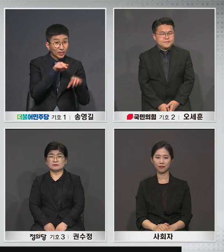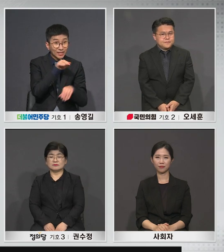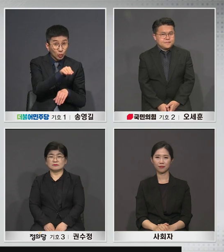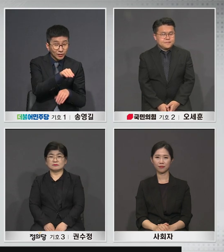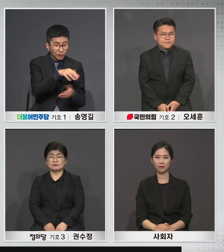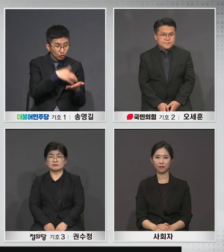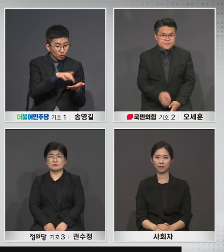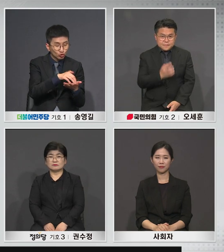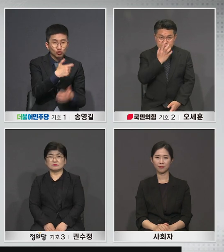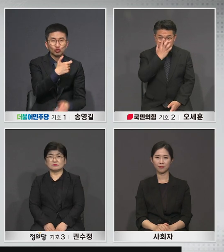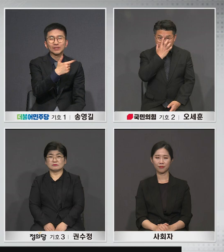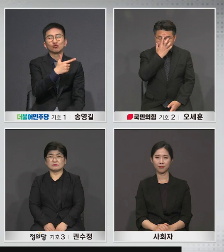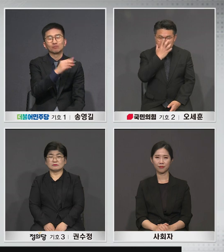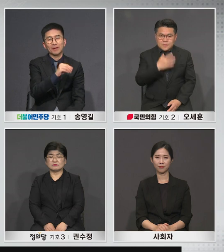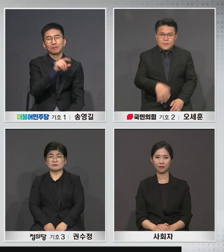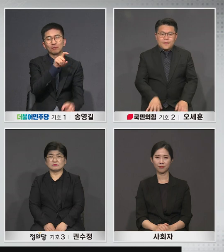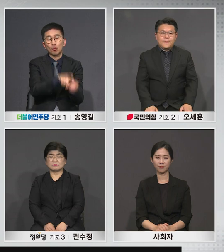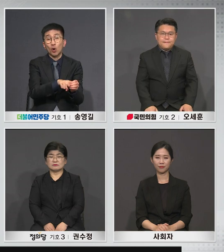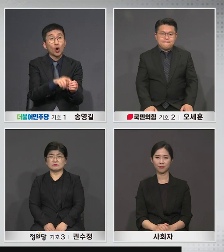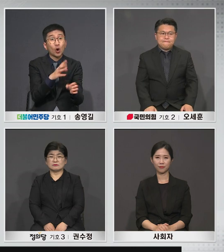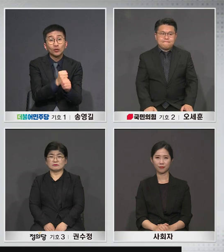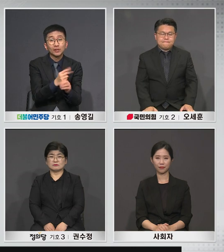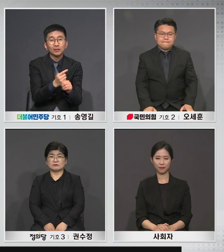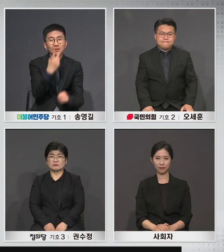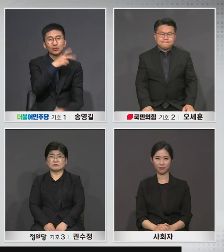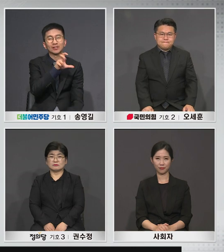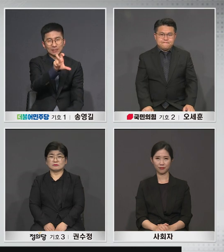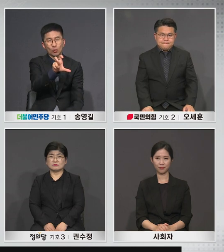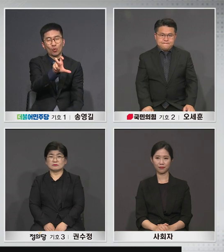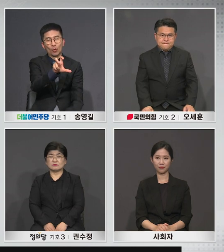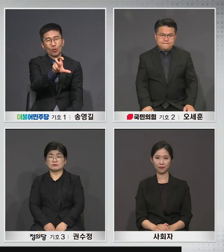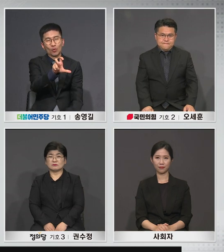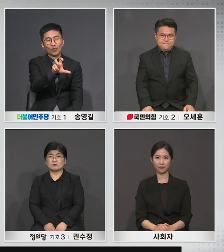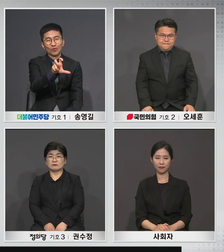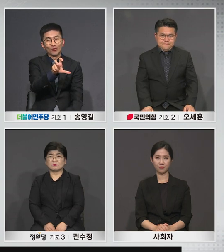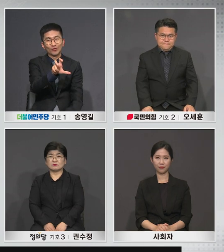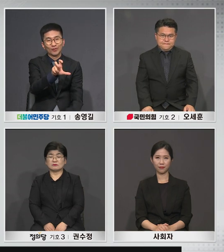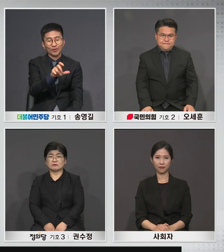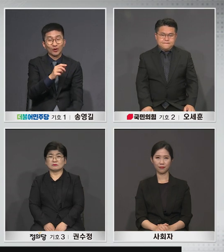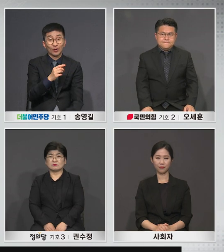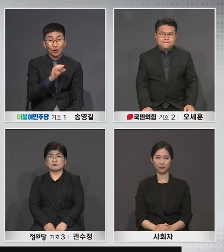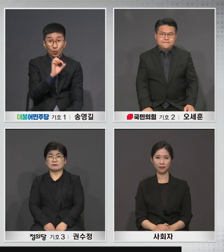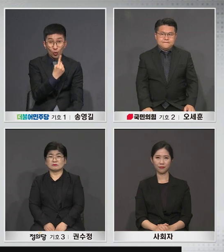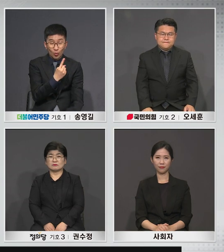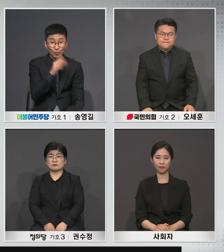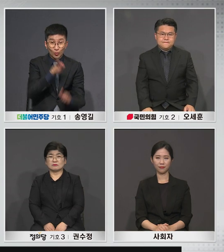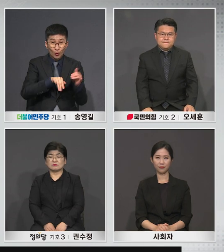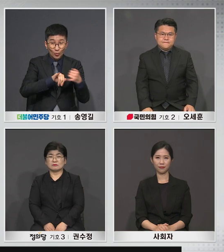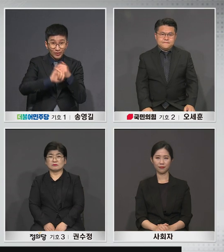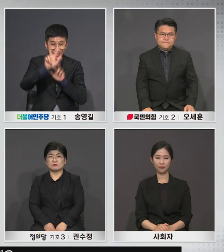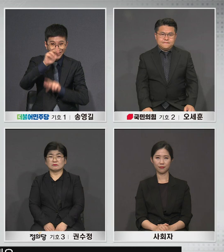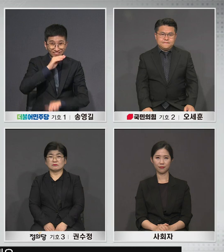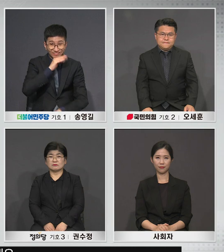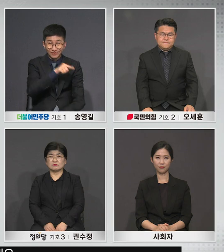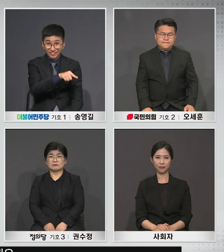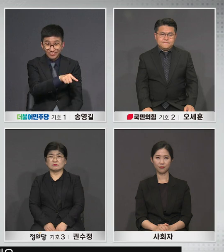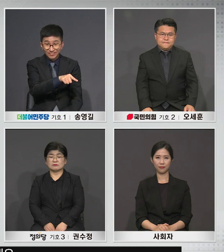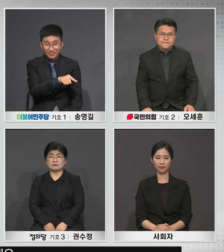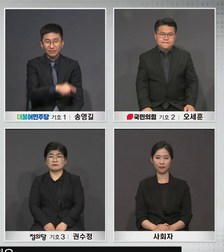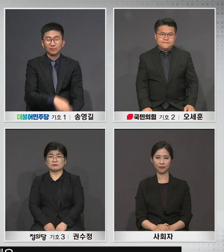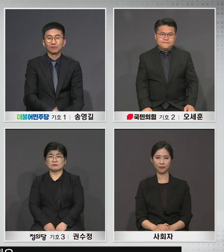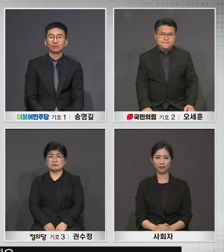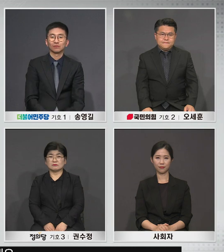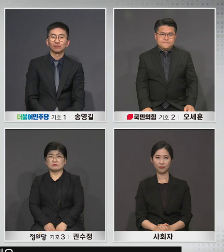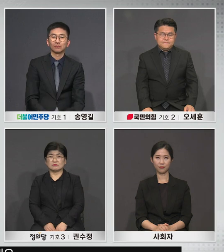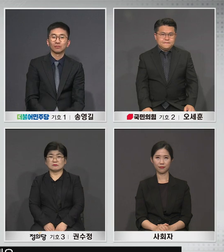대까지 2025년까지 공급하겠다는 게 오세훈 후보의 공약인데 지금 한번 증가